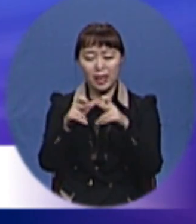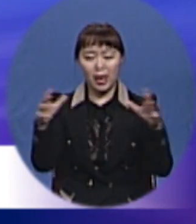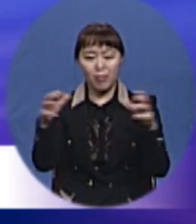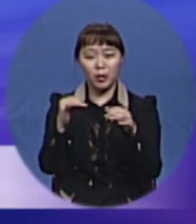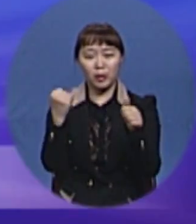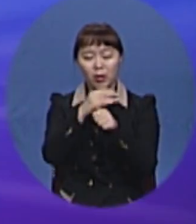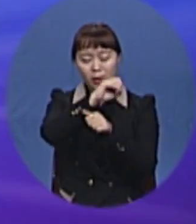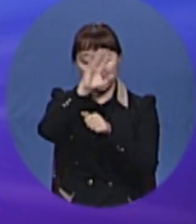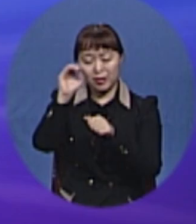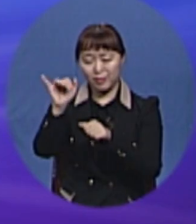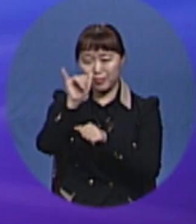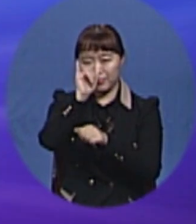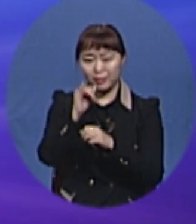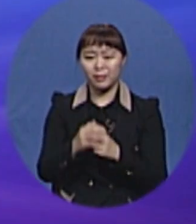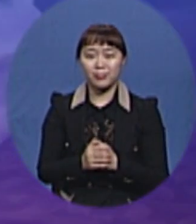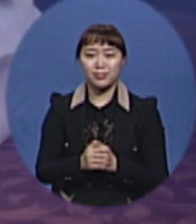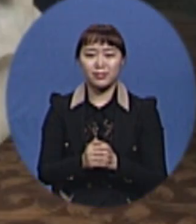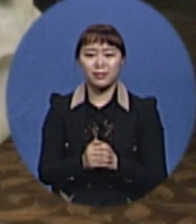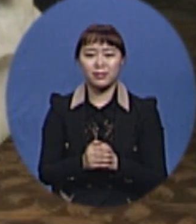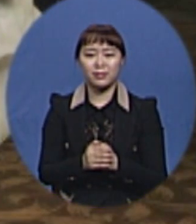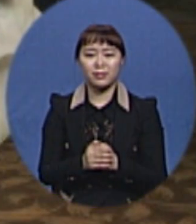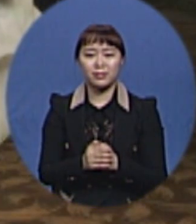결혼식을 가졌습니다.